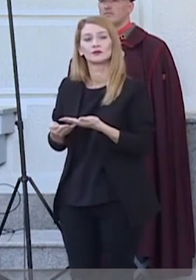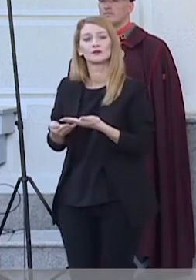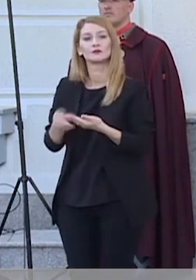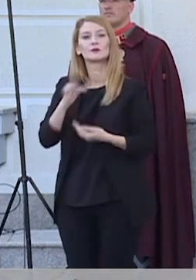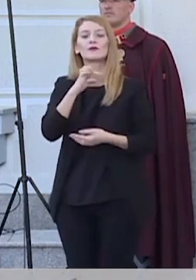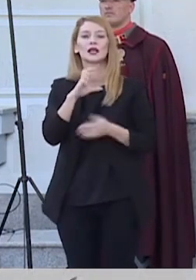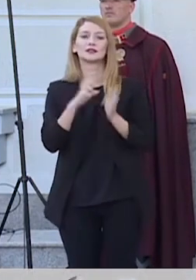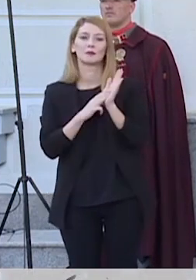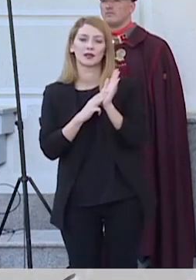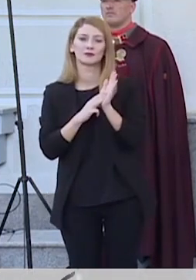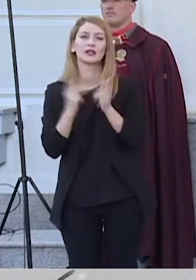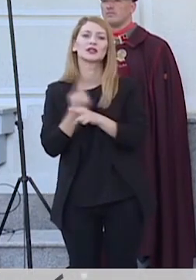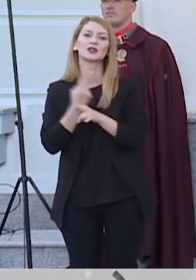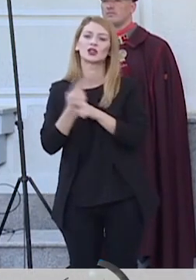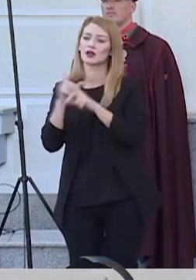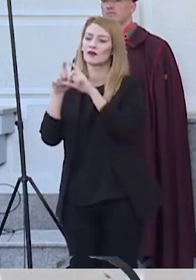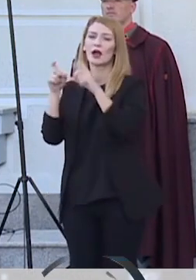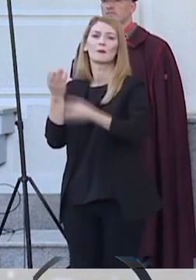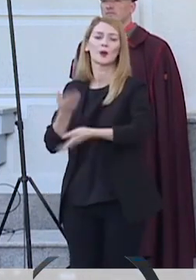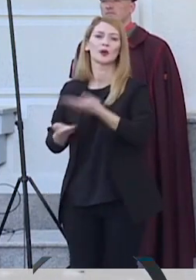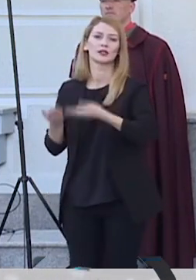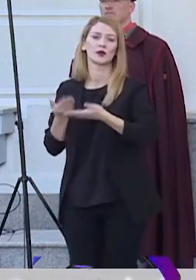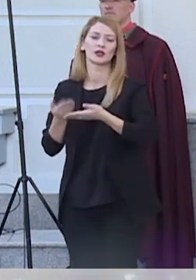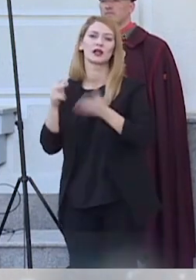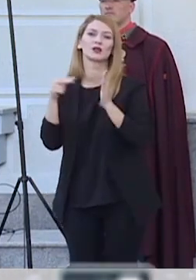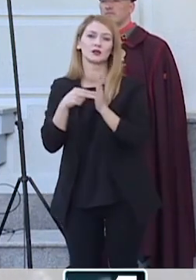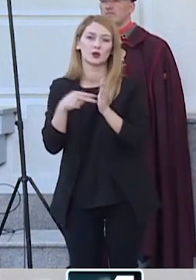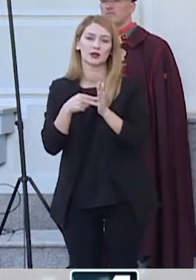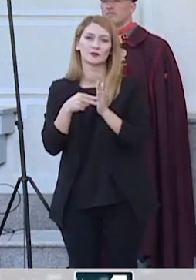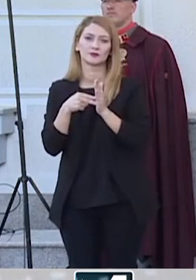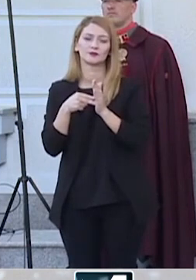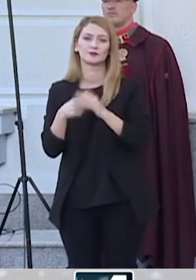ЕСМ, Државната компанија за производство на електрична енергија,